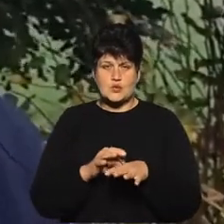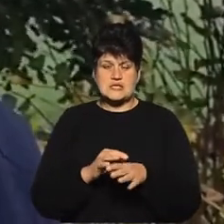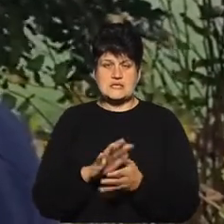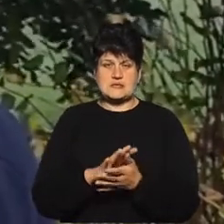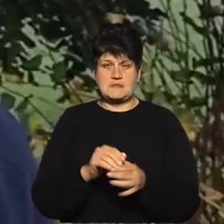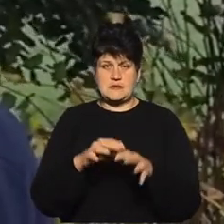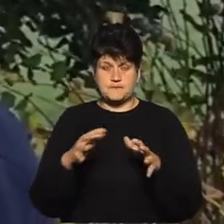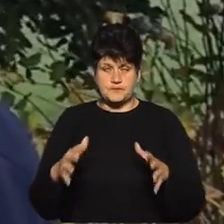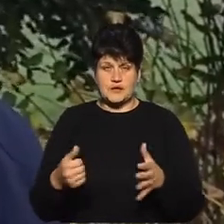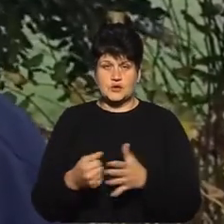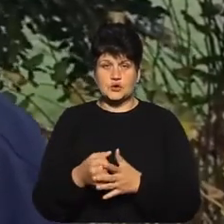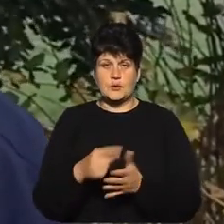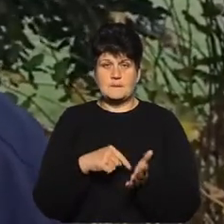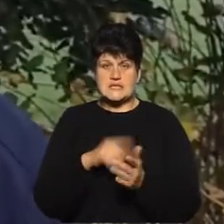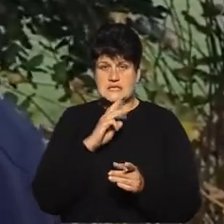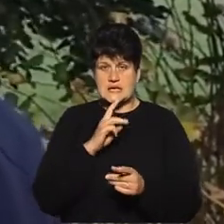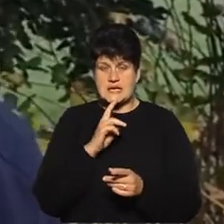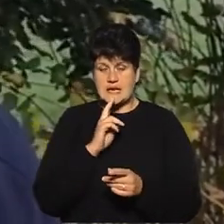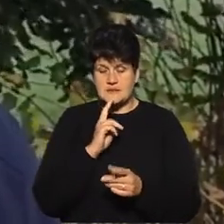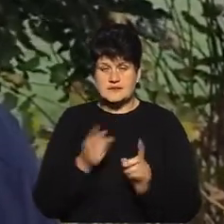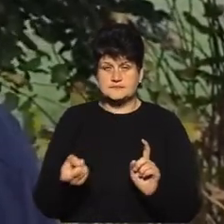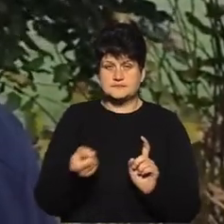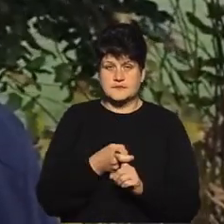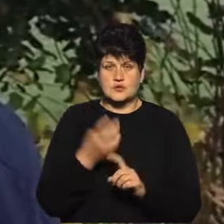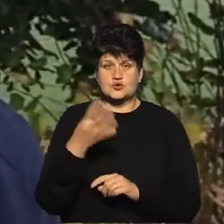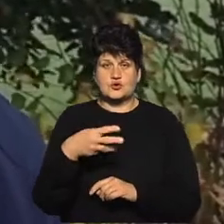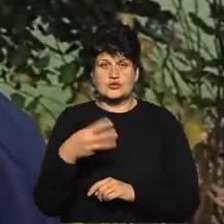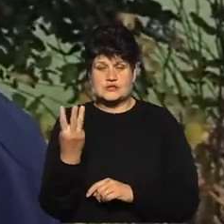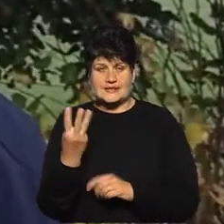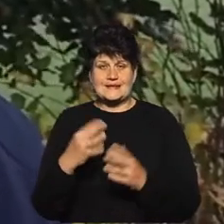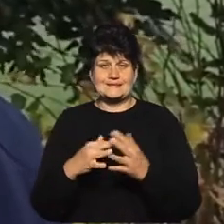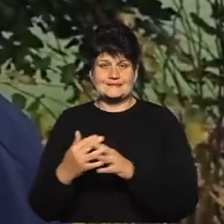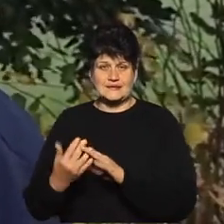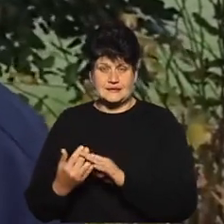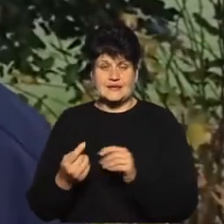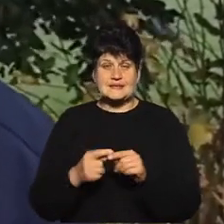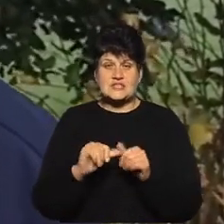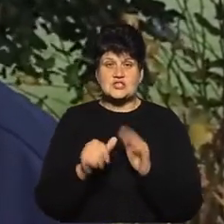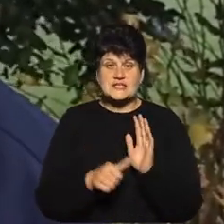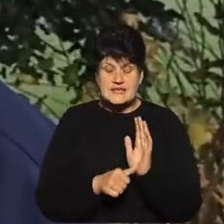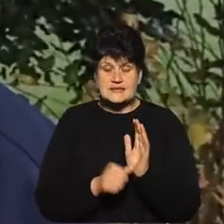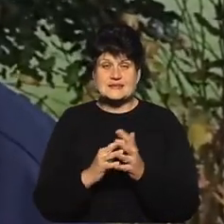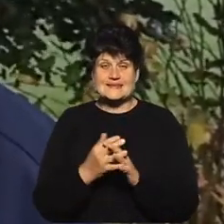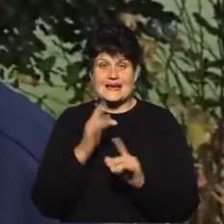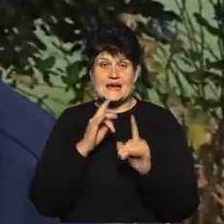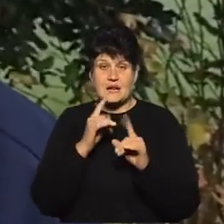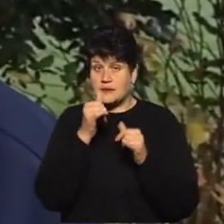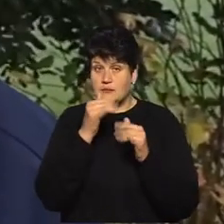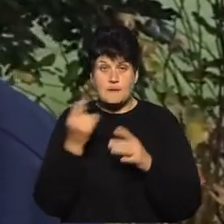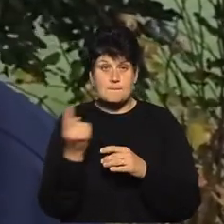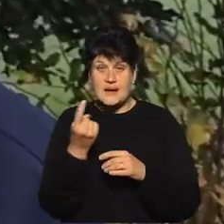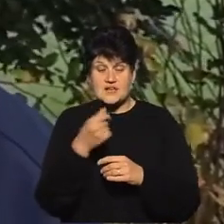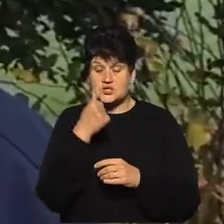До міста Кременця доєдналося 43 населених пункти, а це 16 сільських рад. Ми не могли в перший же рік створення